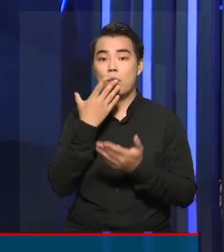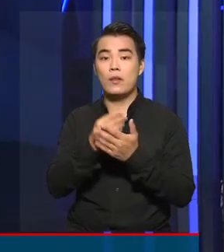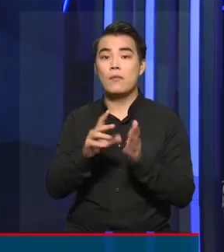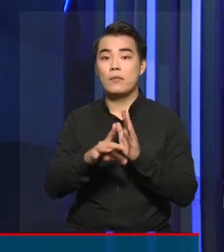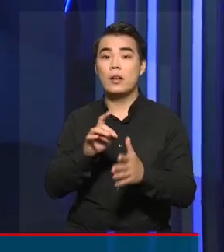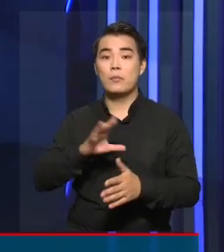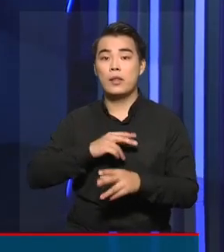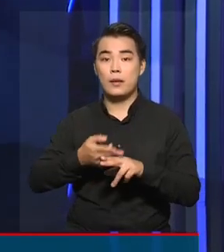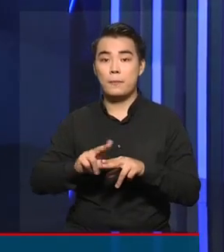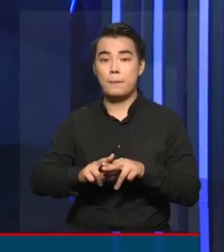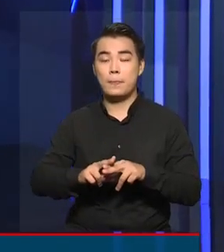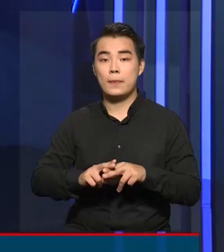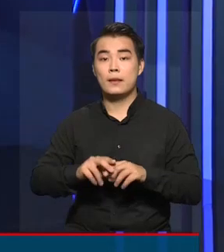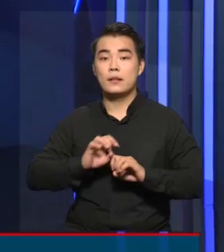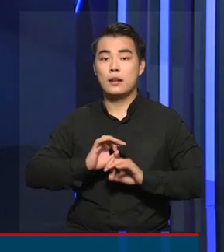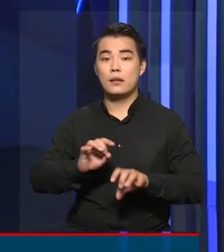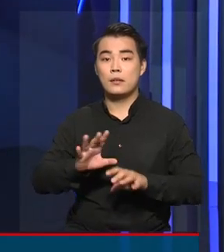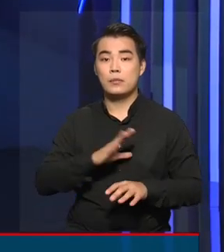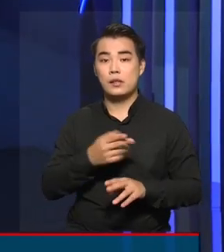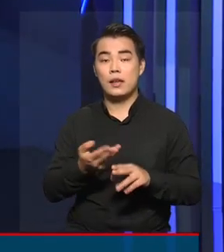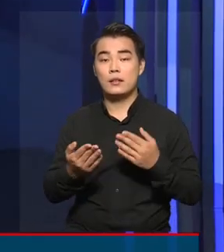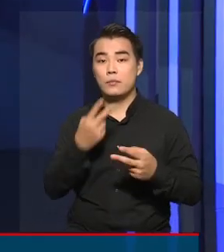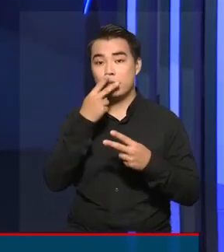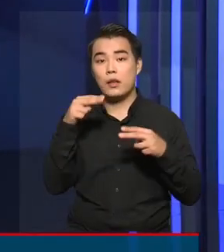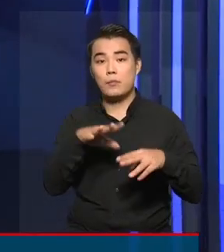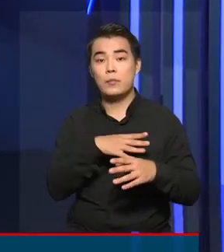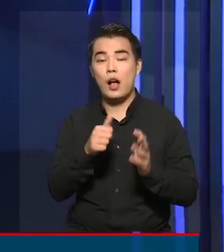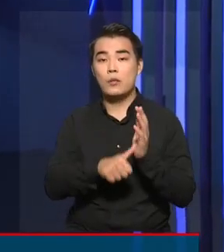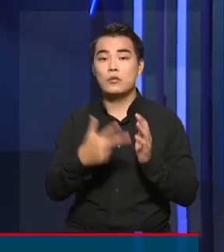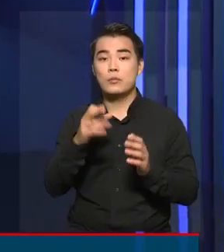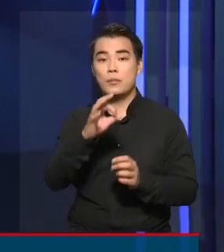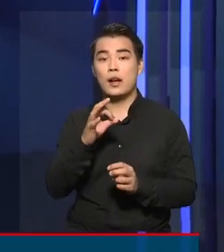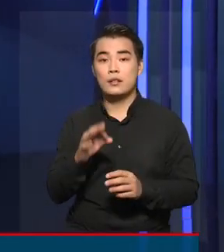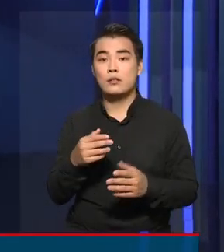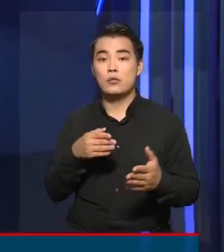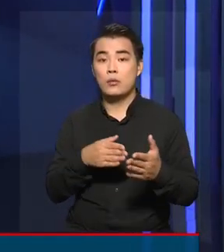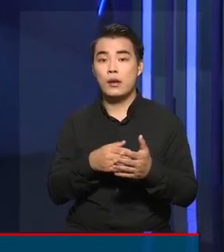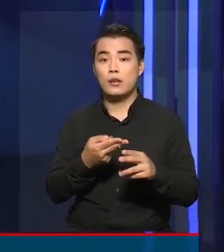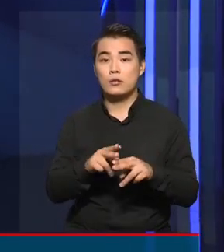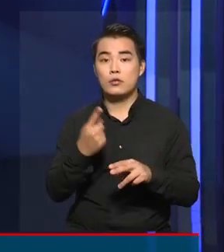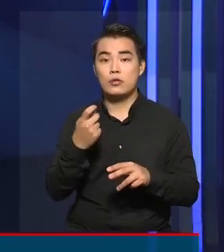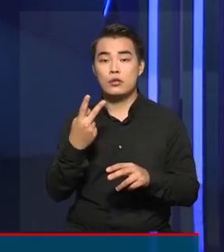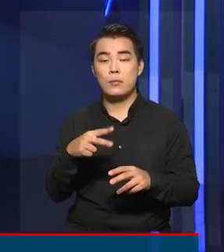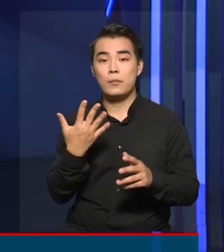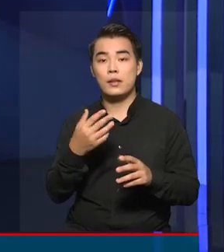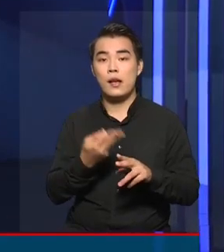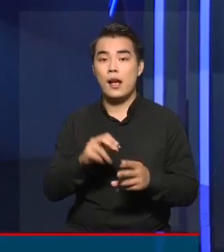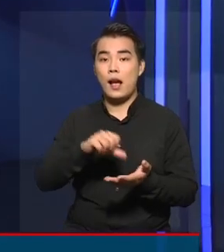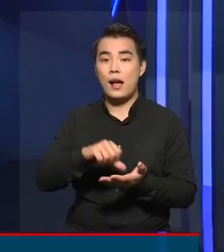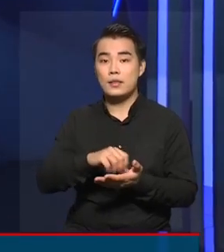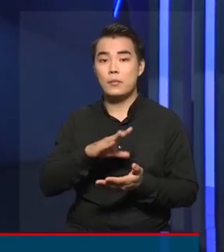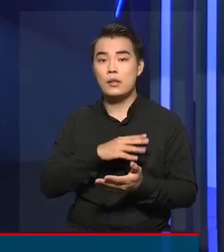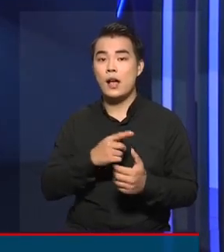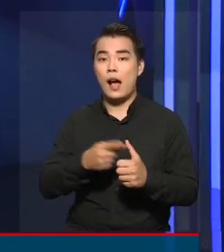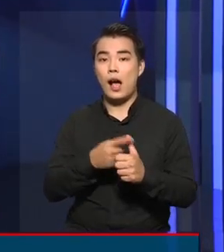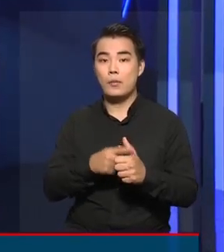жасады деген ақпарат таратты. Мына сызбаға назар аударсақ, енді 63%-ке жетер-жетпес 125 кандидат тіркелген екен. Бюллетендерге аты